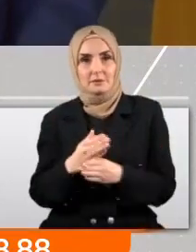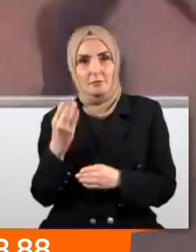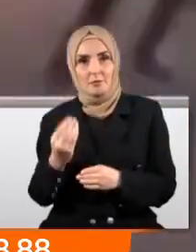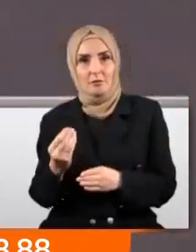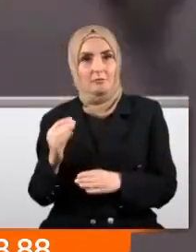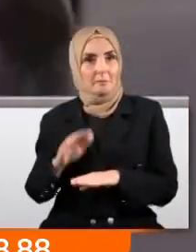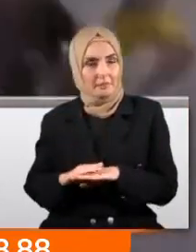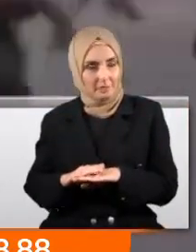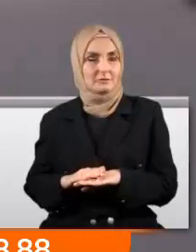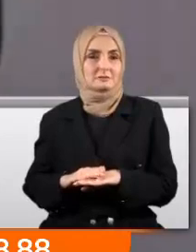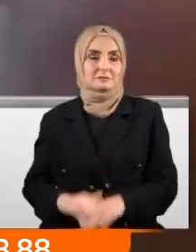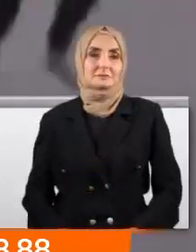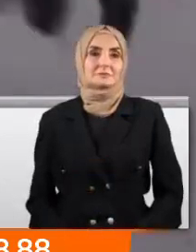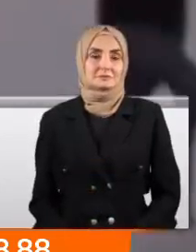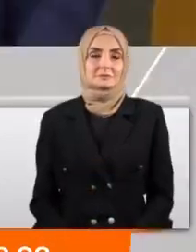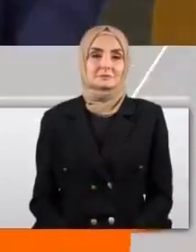Öldürdü.